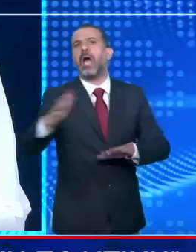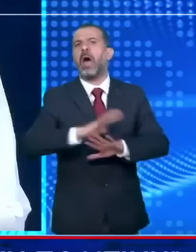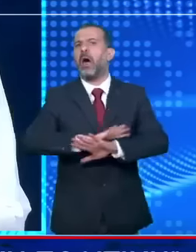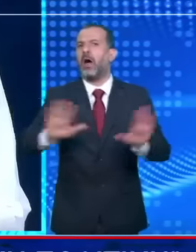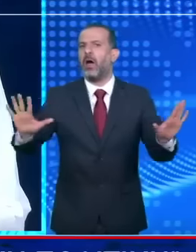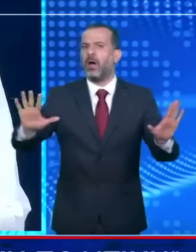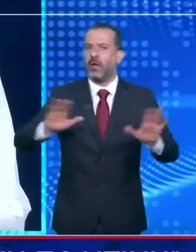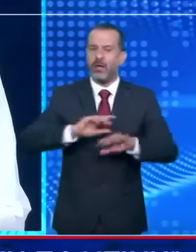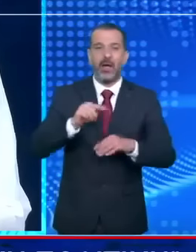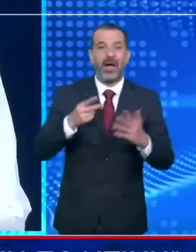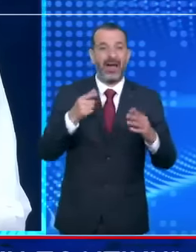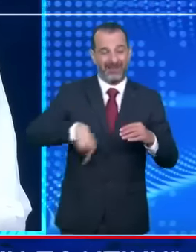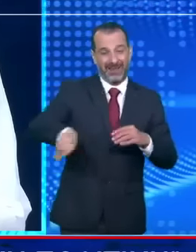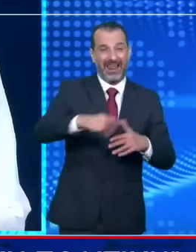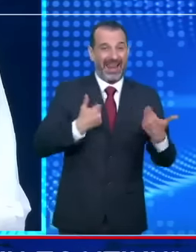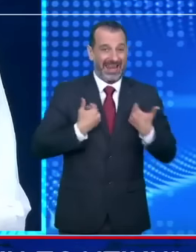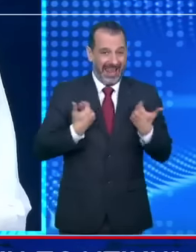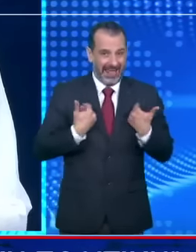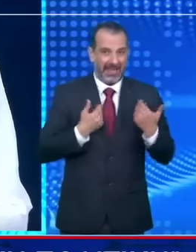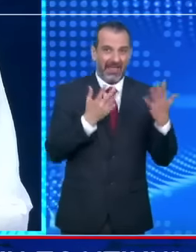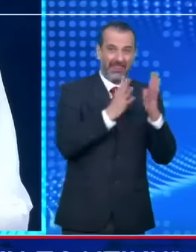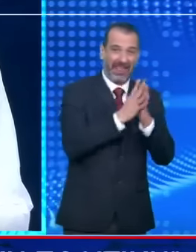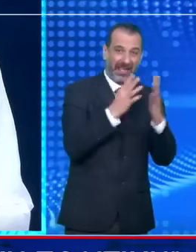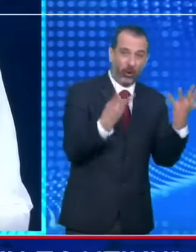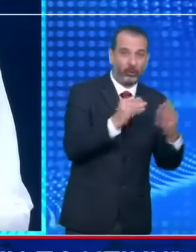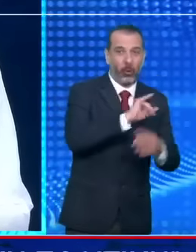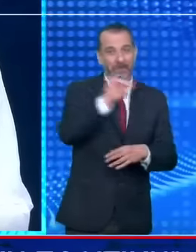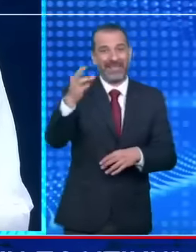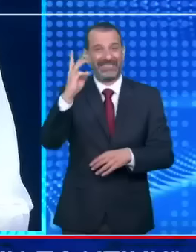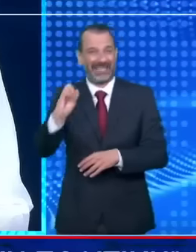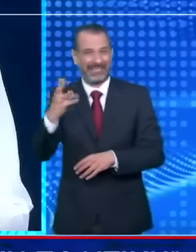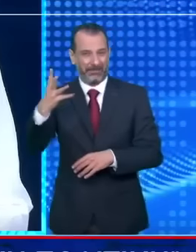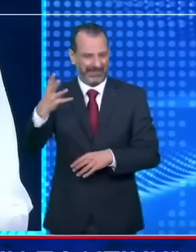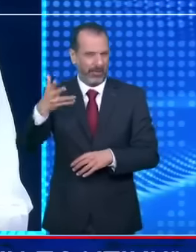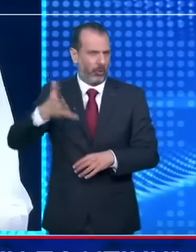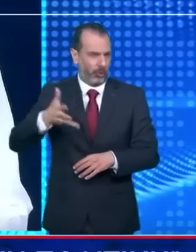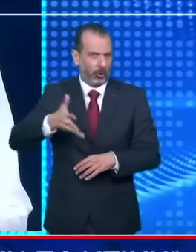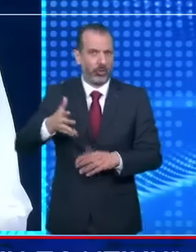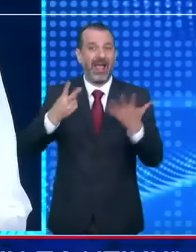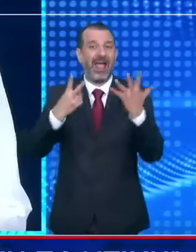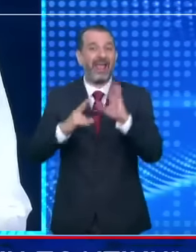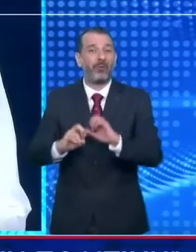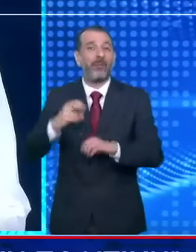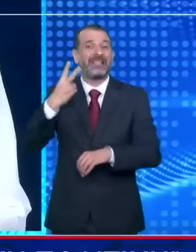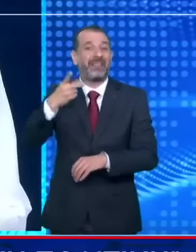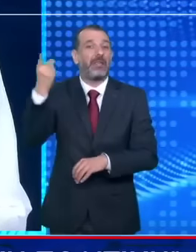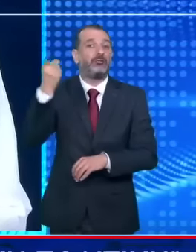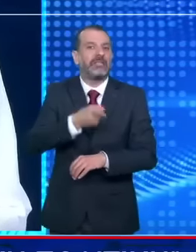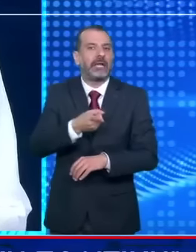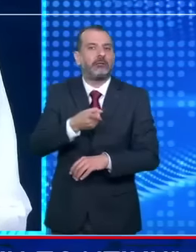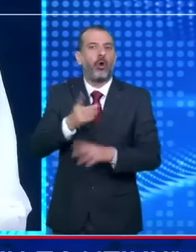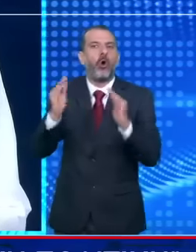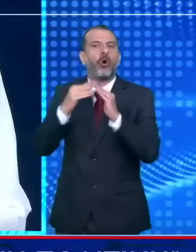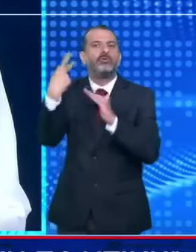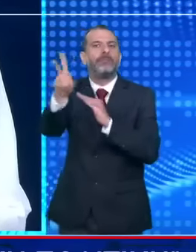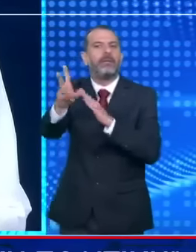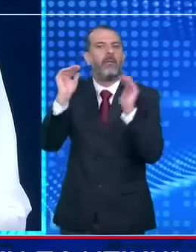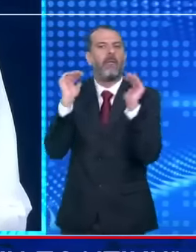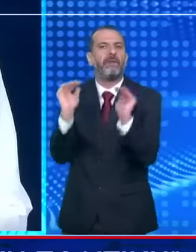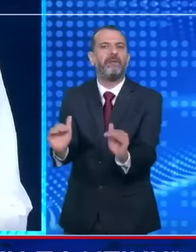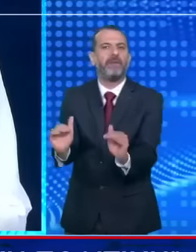72% των νέων από 18 έως 35 ετών ζουν ακόμα στο παιδικό δωμάτιο. Είμαστε στη χειρότερη θέση στην